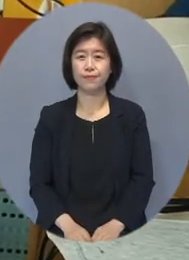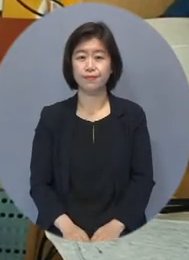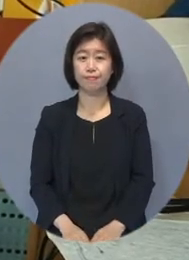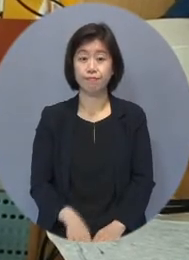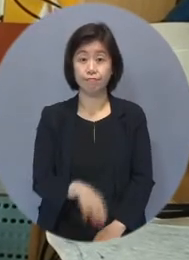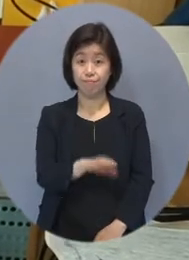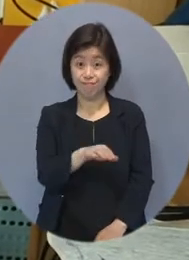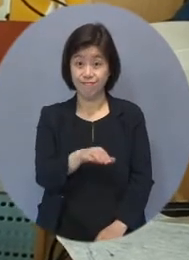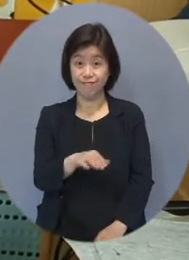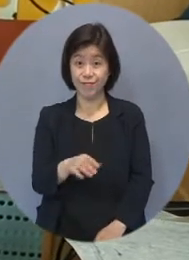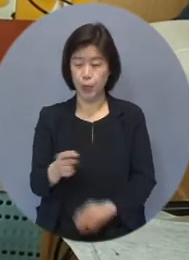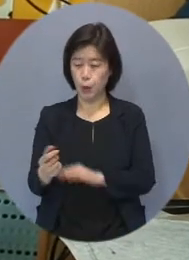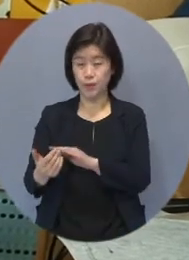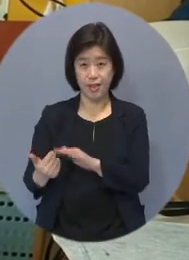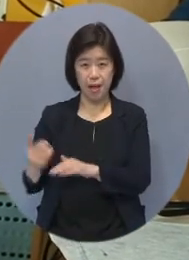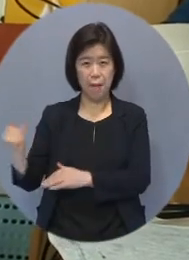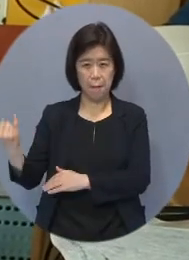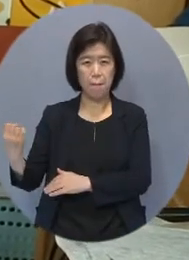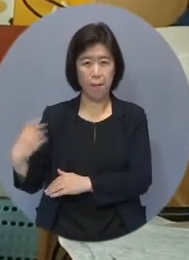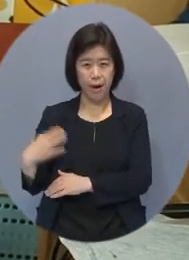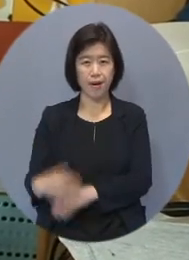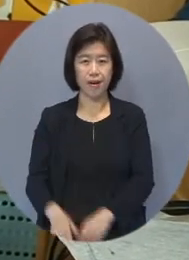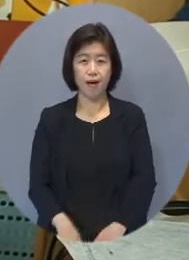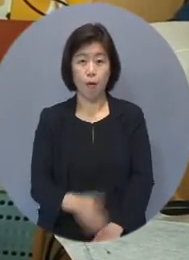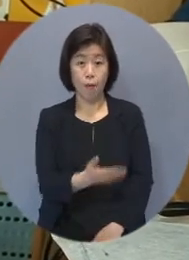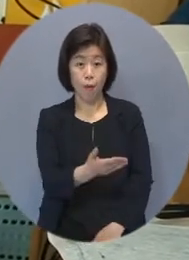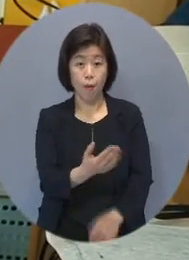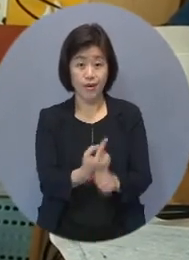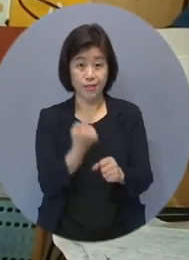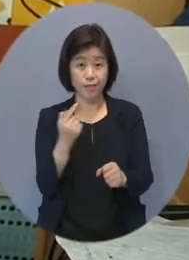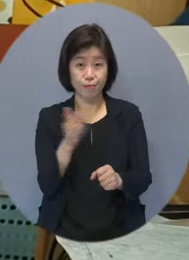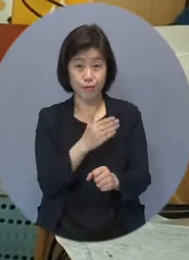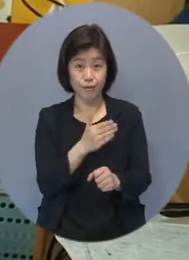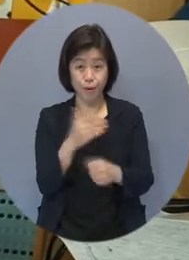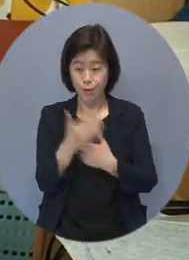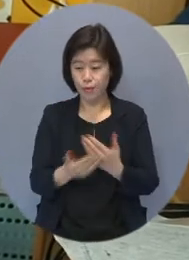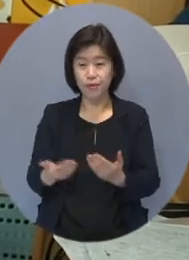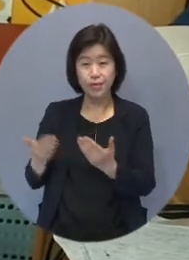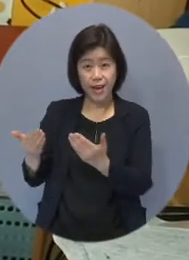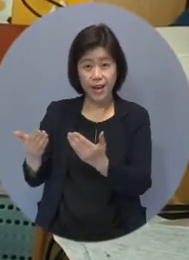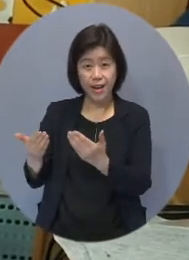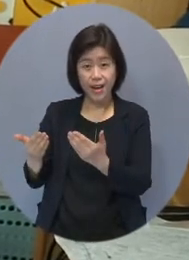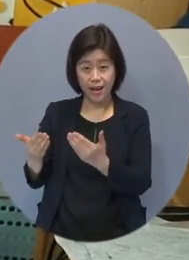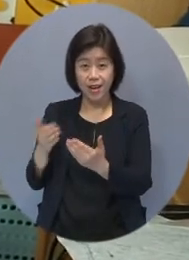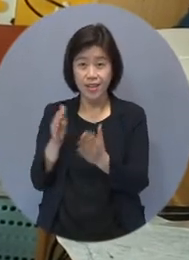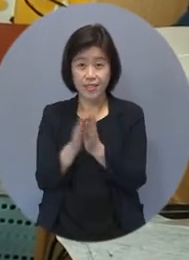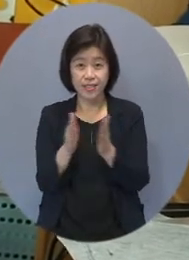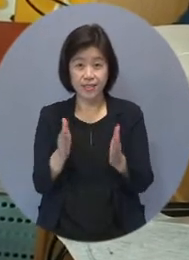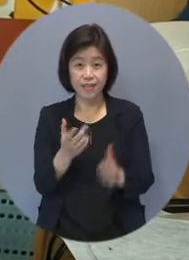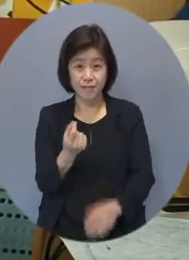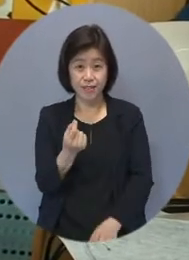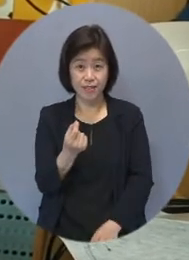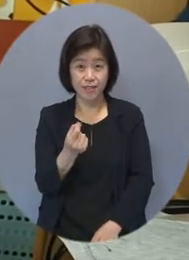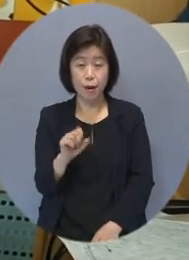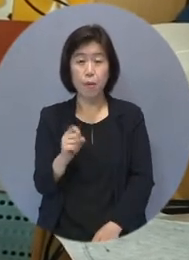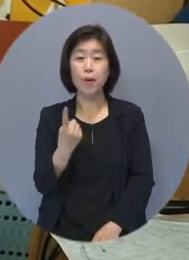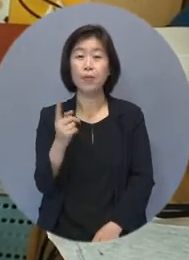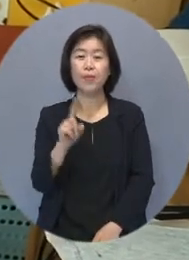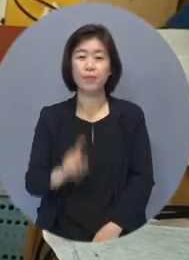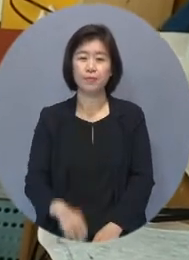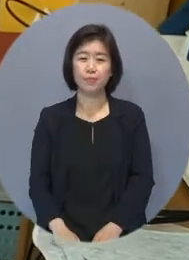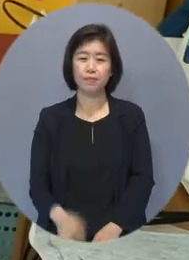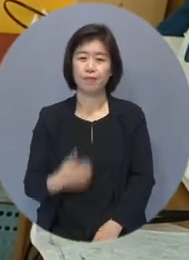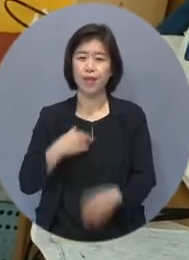아까 소장님한테 들으니까 그 작년 정도부터 공사활동 같이 시작했다고 들었는데 정민은 어떻게 합류하게 된 거예요?